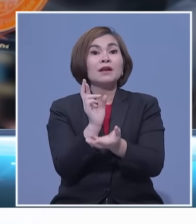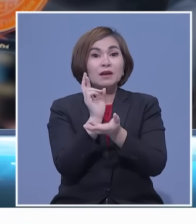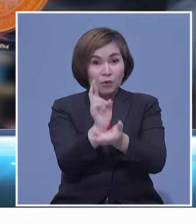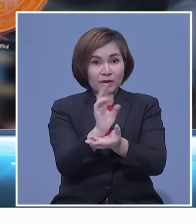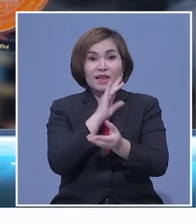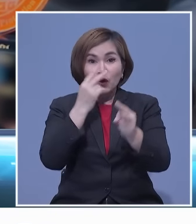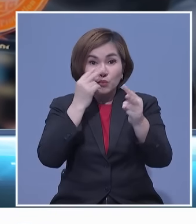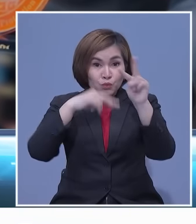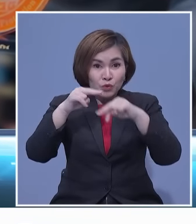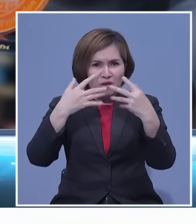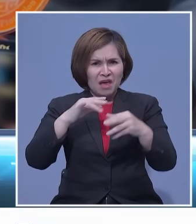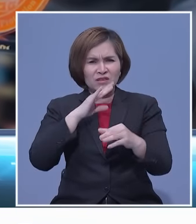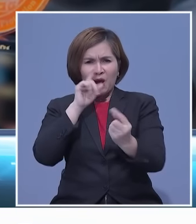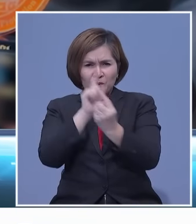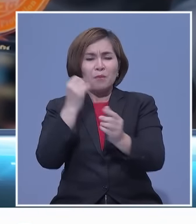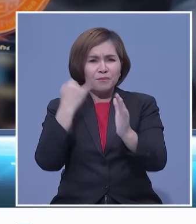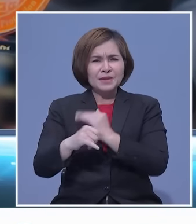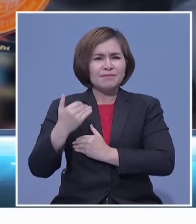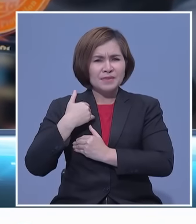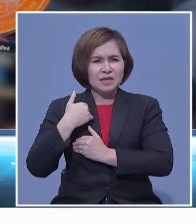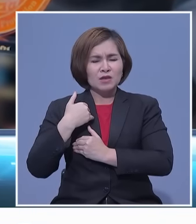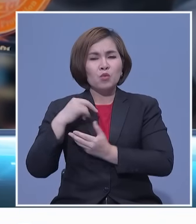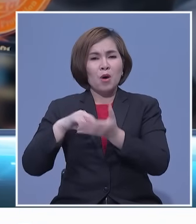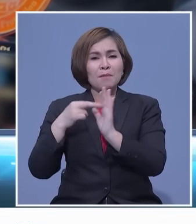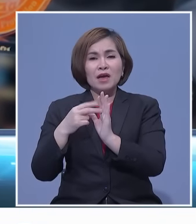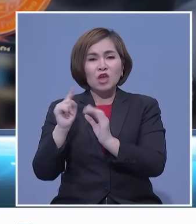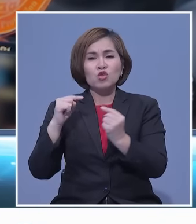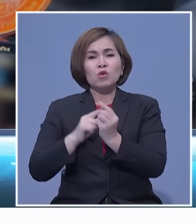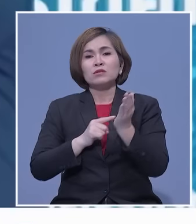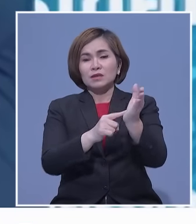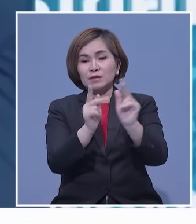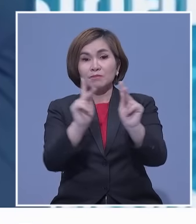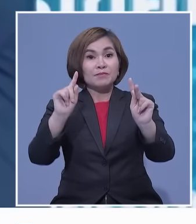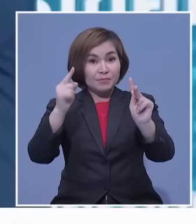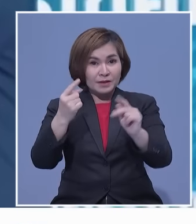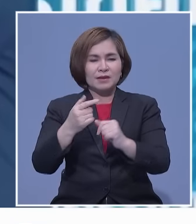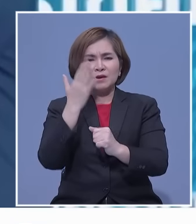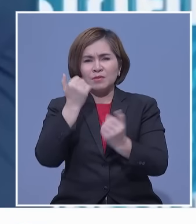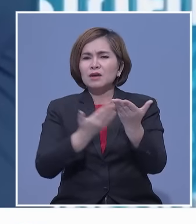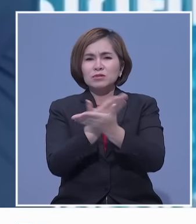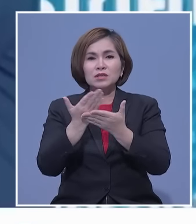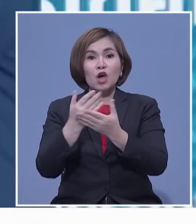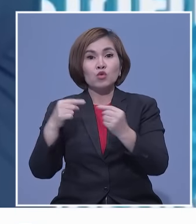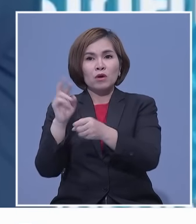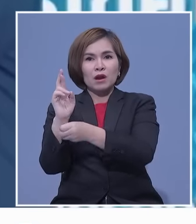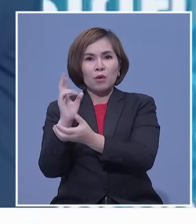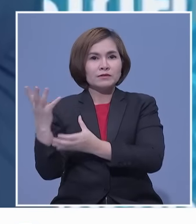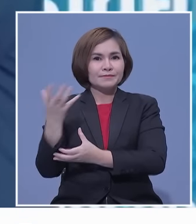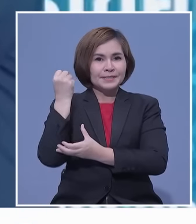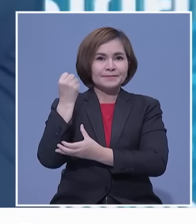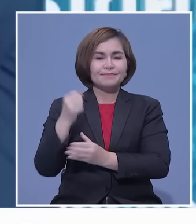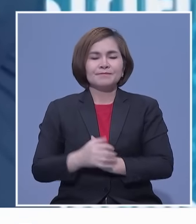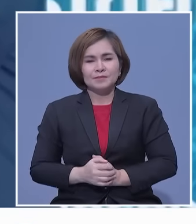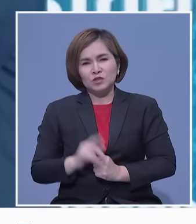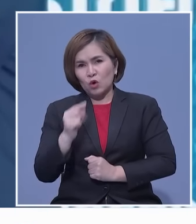มีการตรวจสอบพบว่ามีความผิดเนี่ยก็จะต้องเสนอให้กับทางคณะทำงานเพิจารณาปลดรางวัลนี้ต่อ